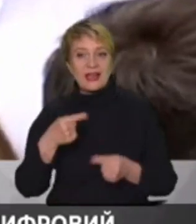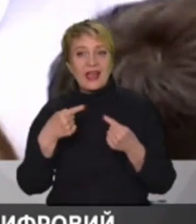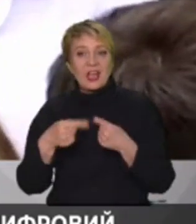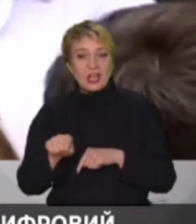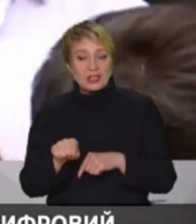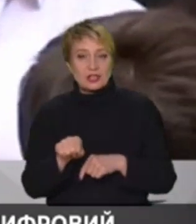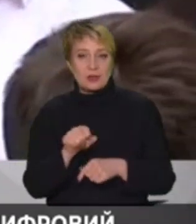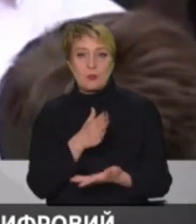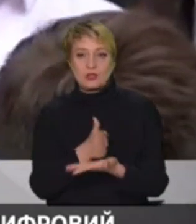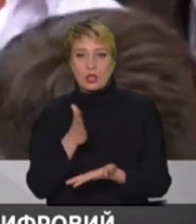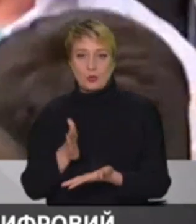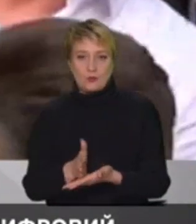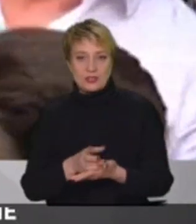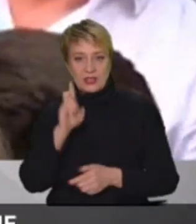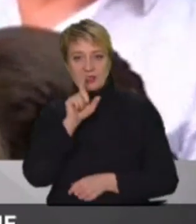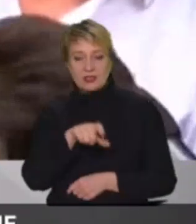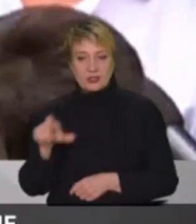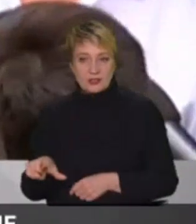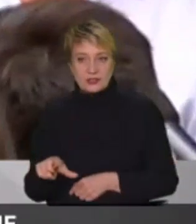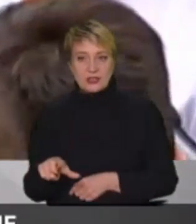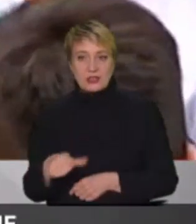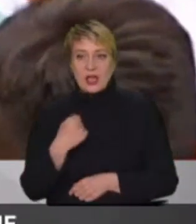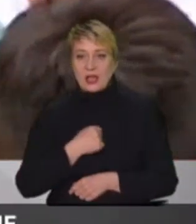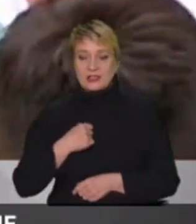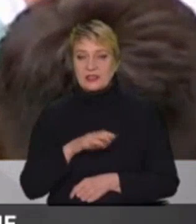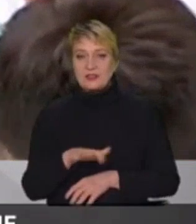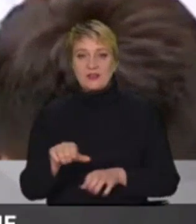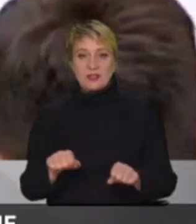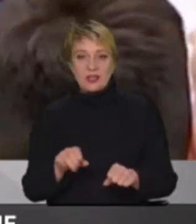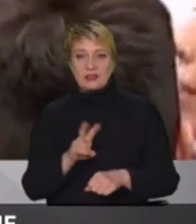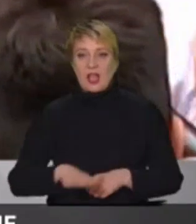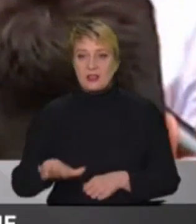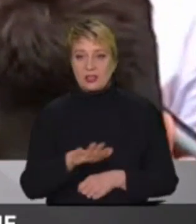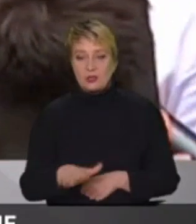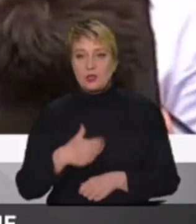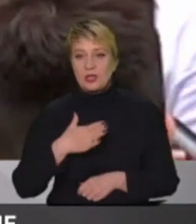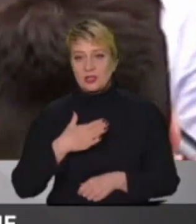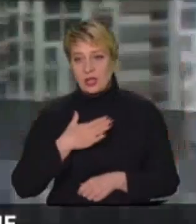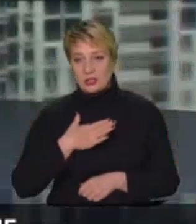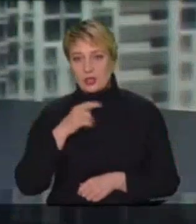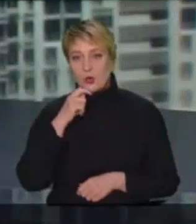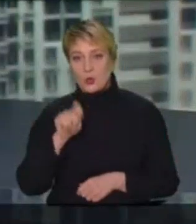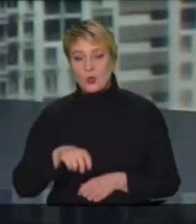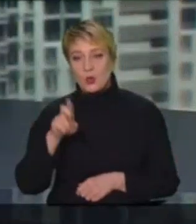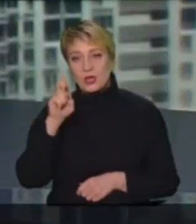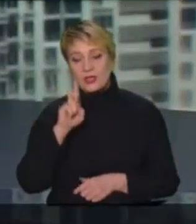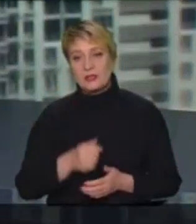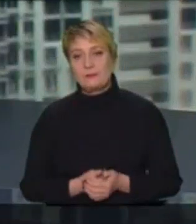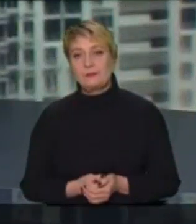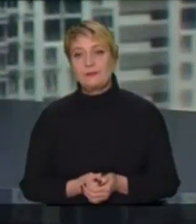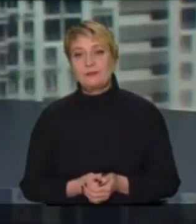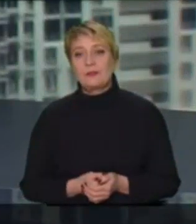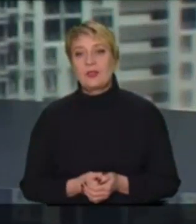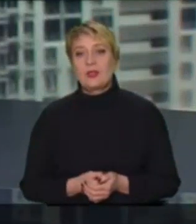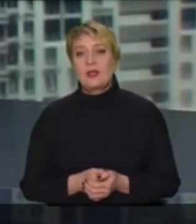також публічно закликав до ведення агресивної війни на території нашої країни. Ну і звичайно, що все